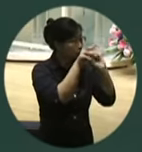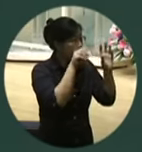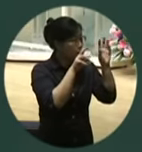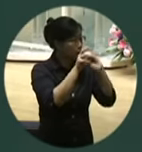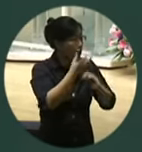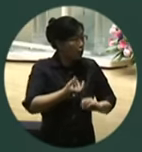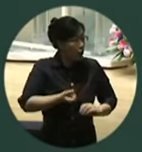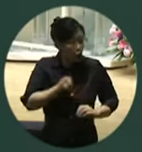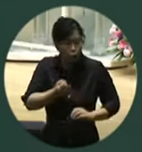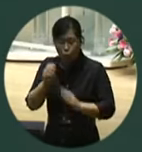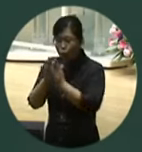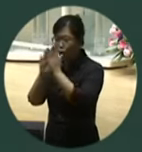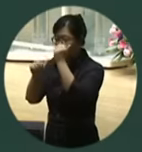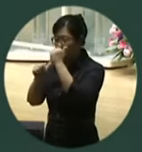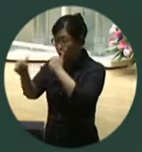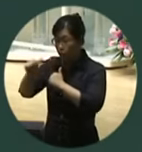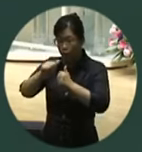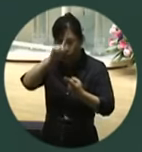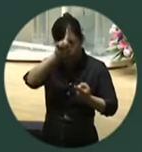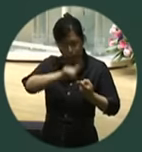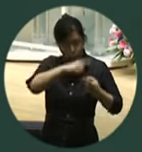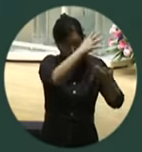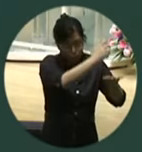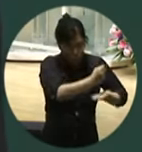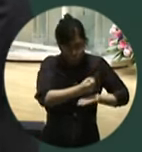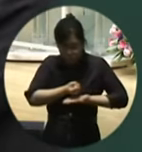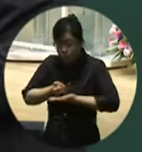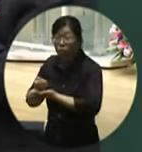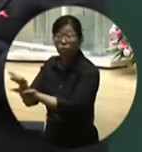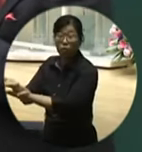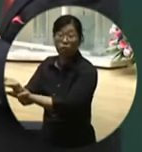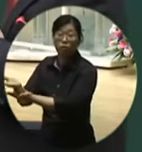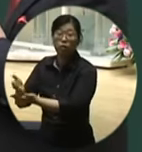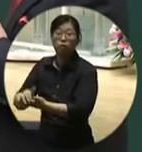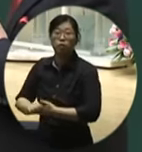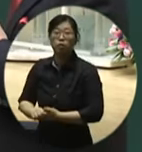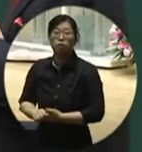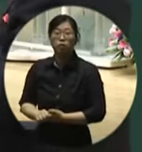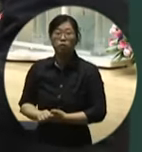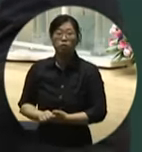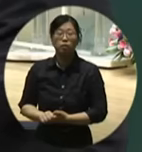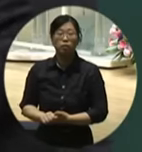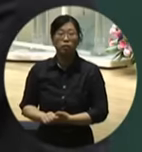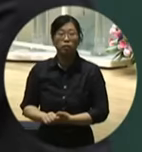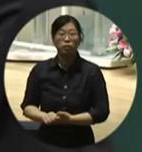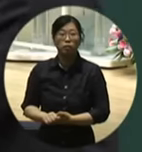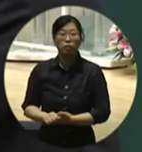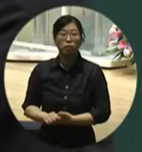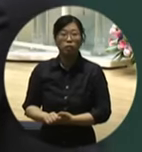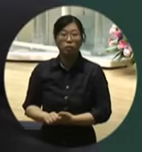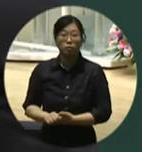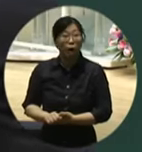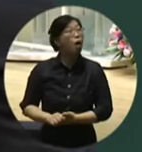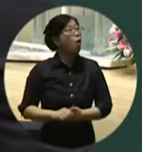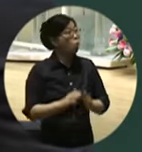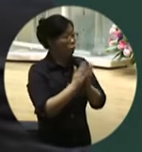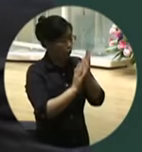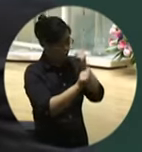heard such an important news and related to Joshua. 이걸로 끝난 게 아닙니다. Did not just end there. 여기에 증거가